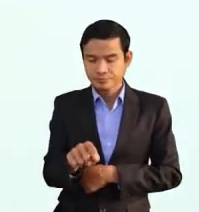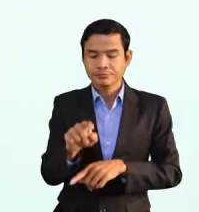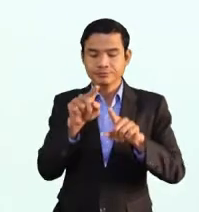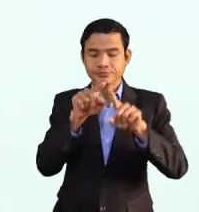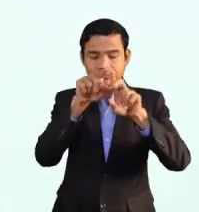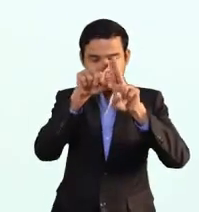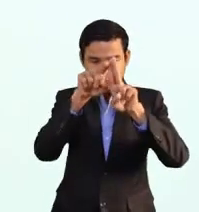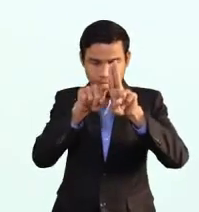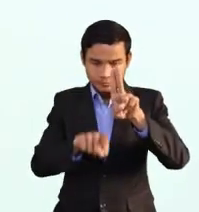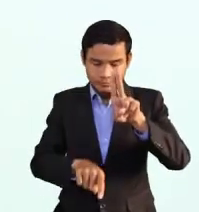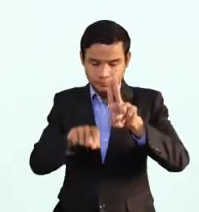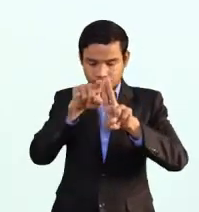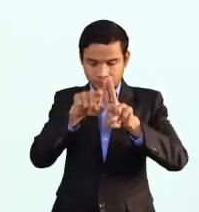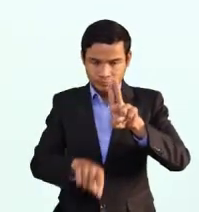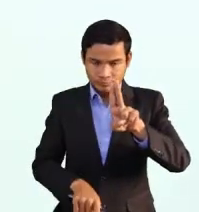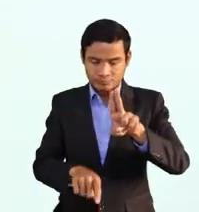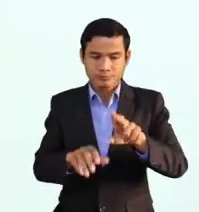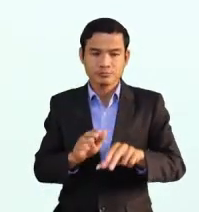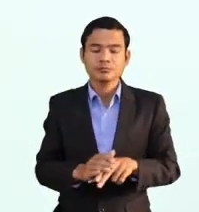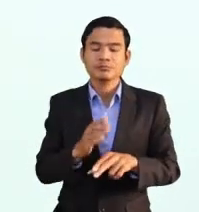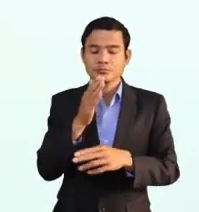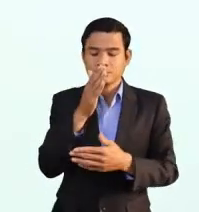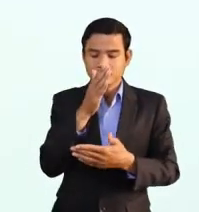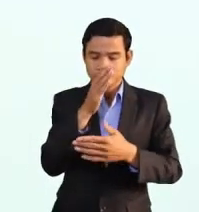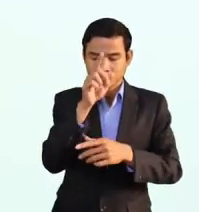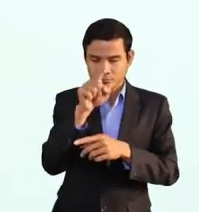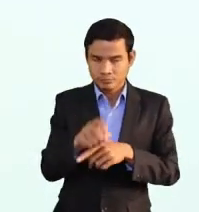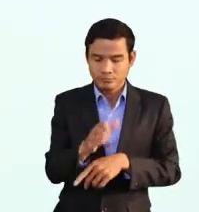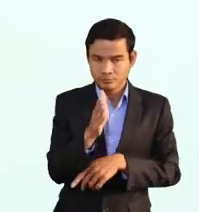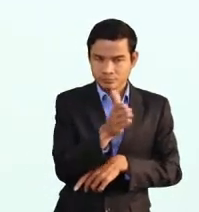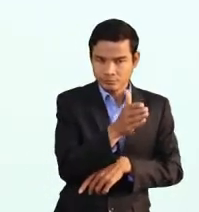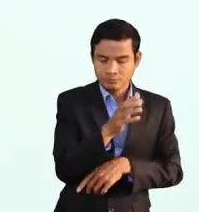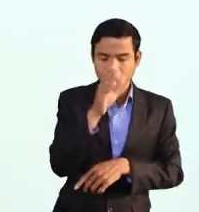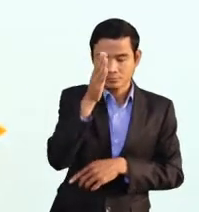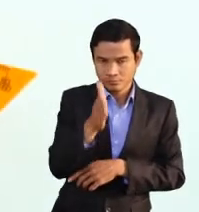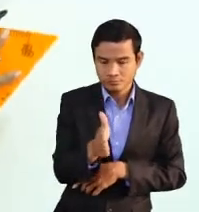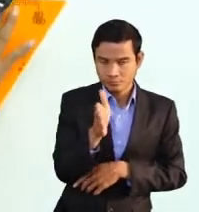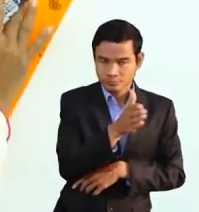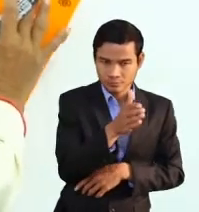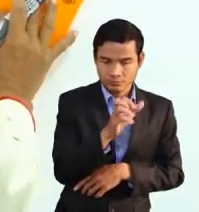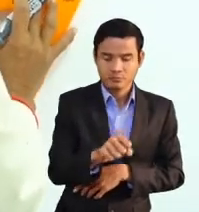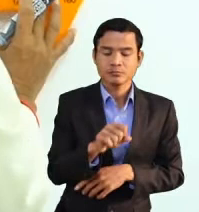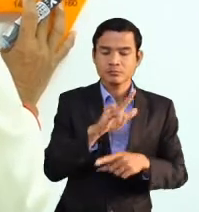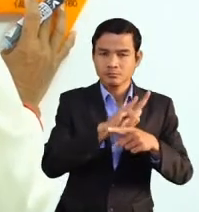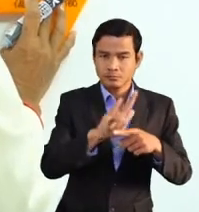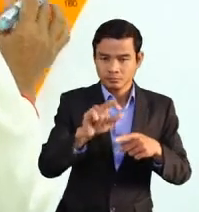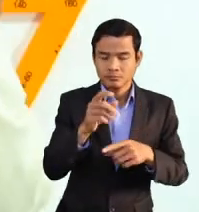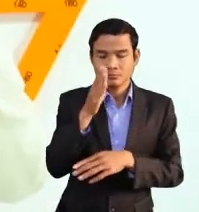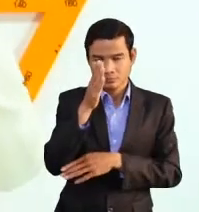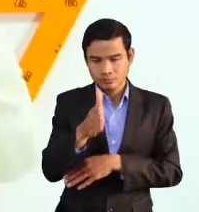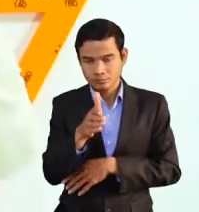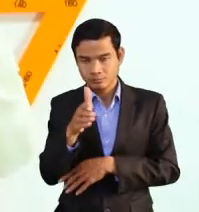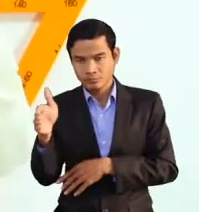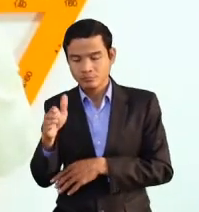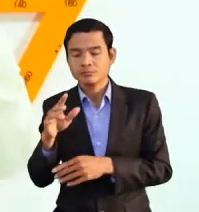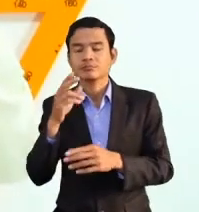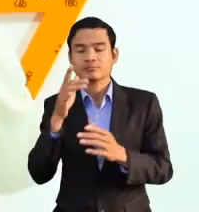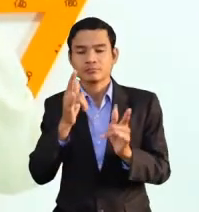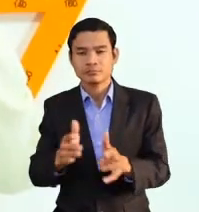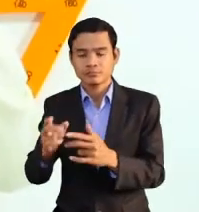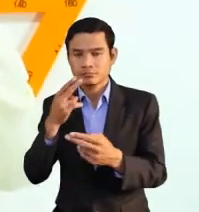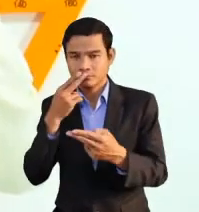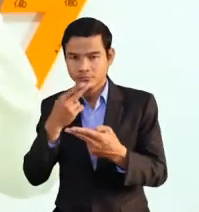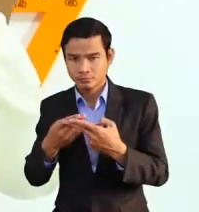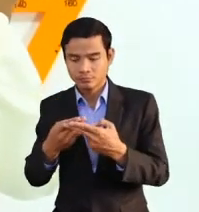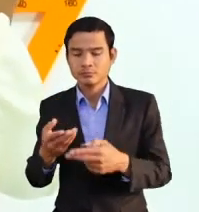dân đặt pro man vi thi mà kháng dân đặt chia rộ biết chơi